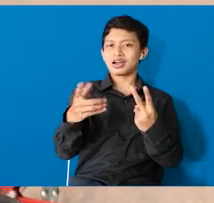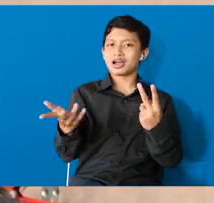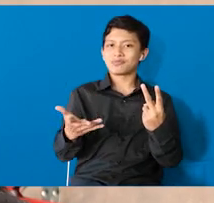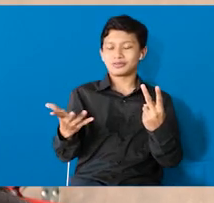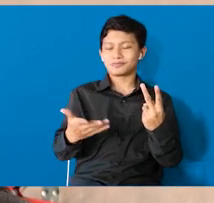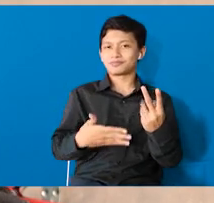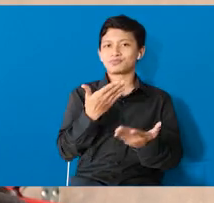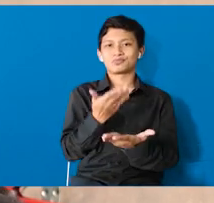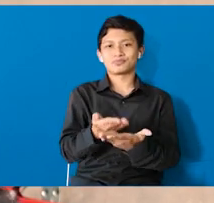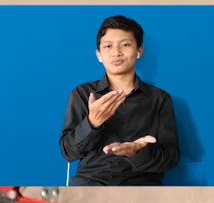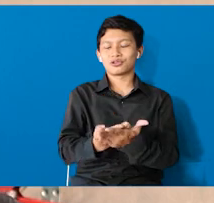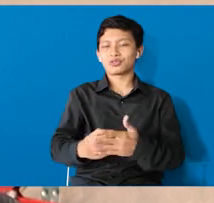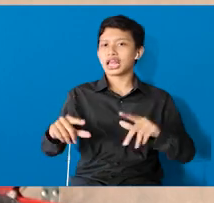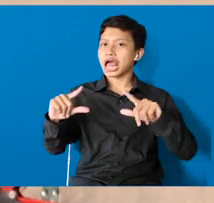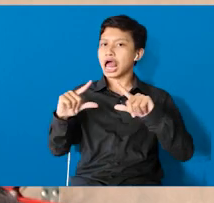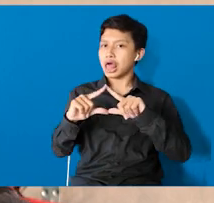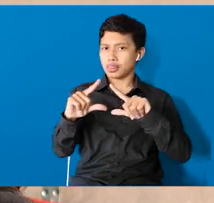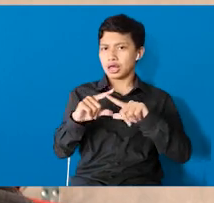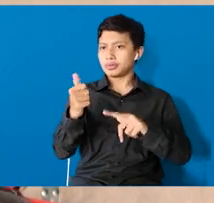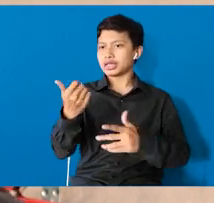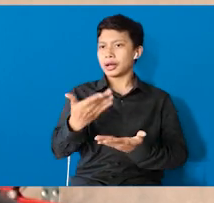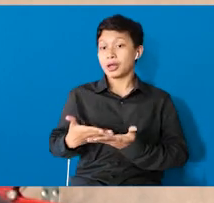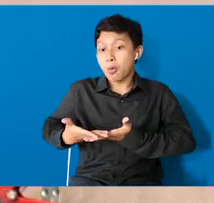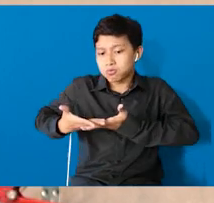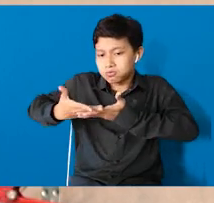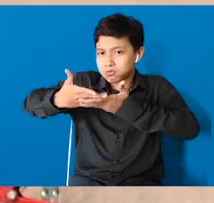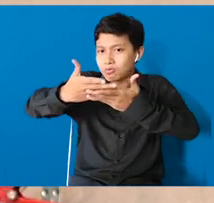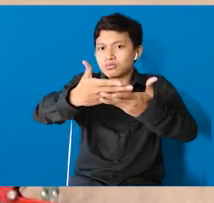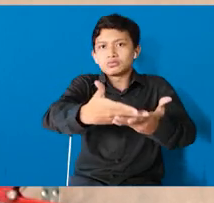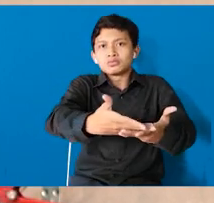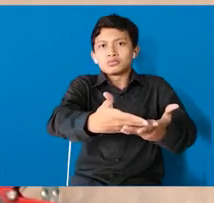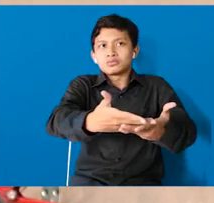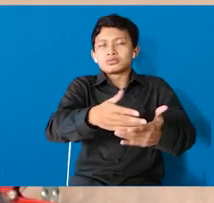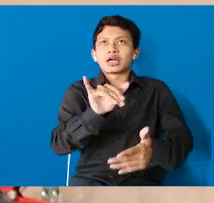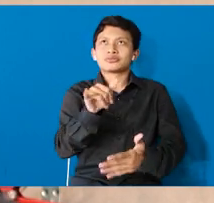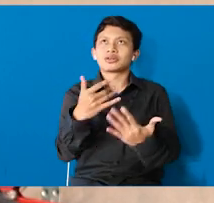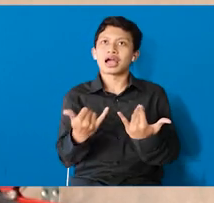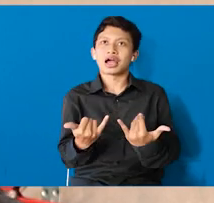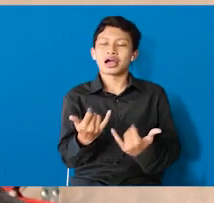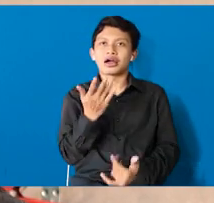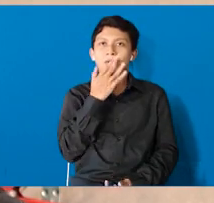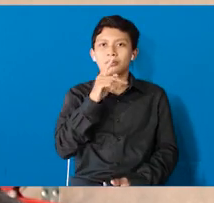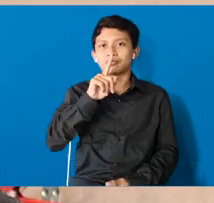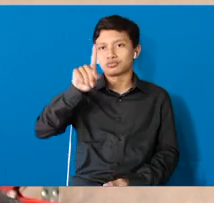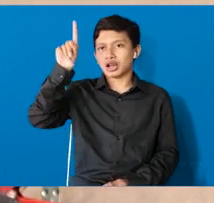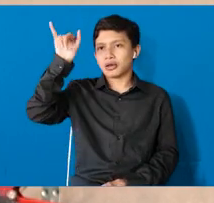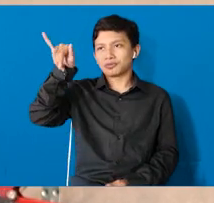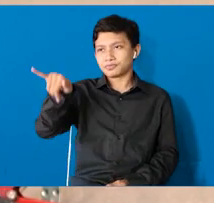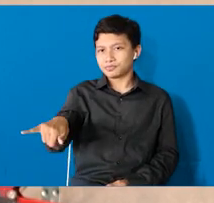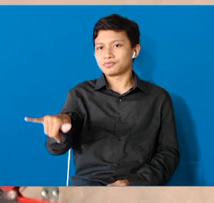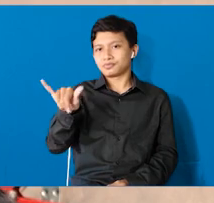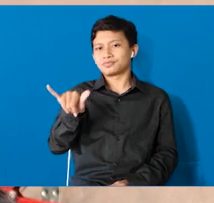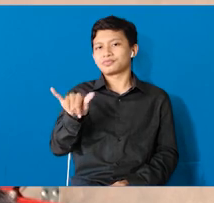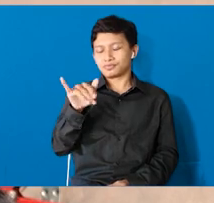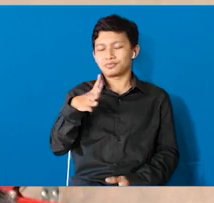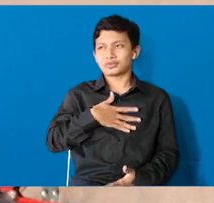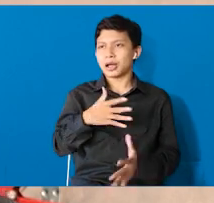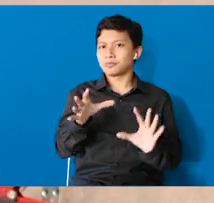membutuhkan alat-alat yang bisa kami hibahkan. Dan puji Tuhan, kemarin kami bisa bergandengan